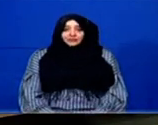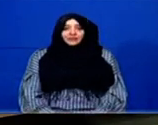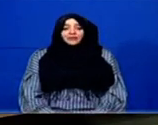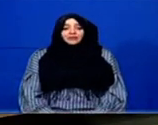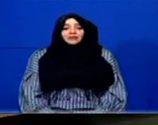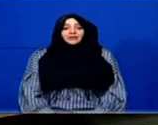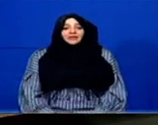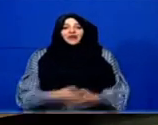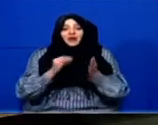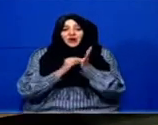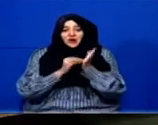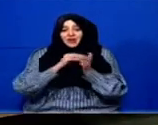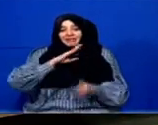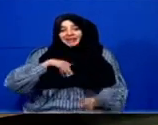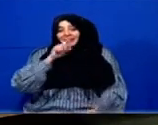ب